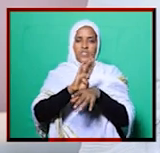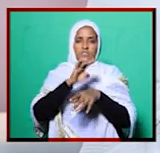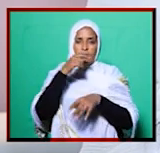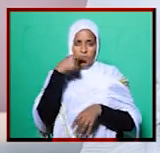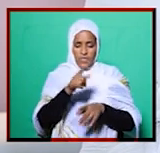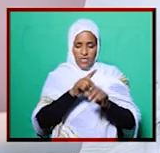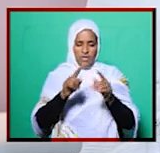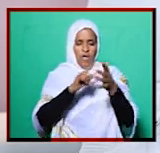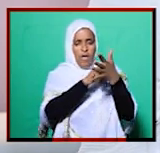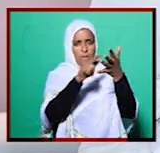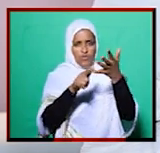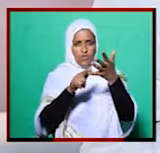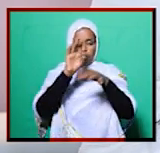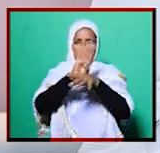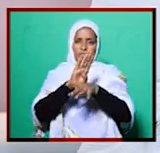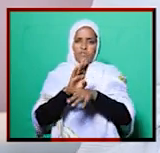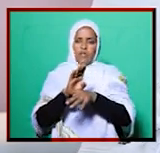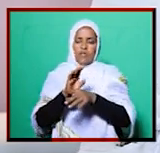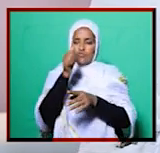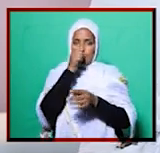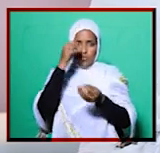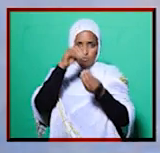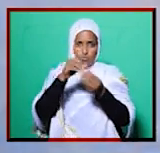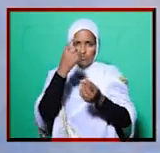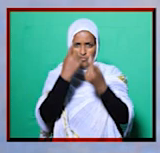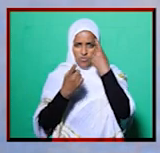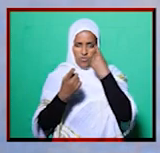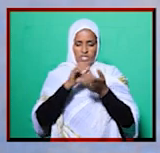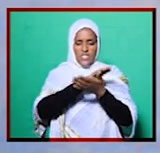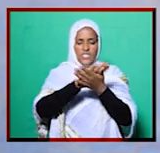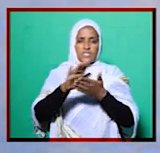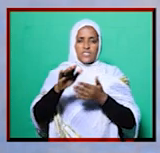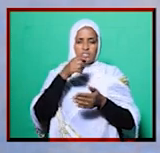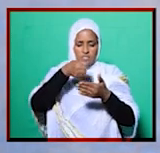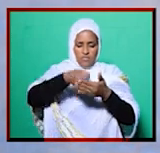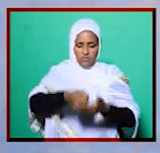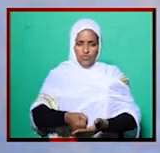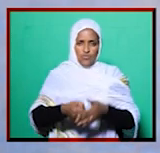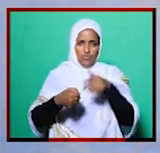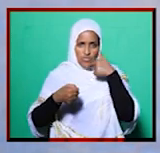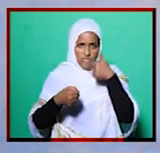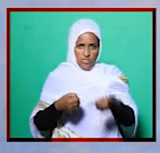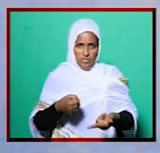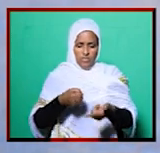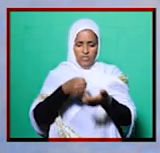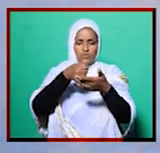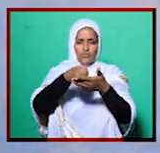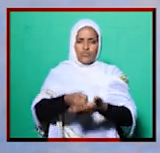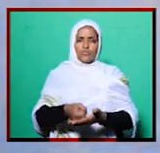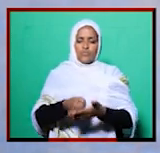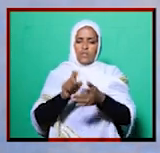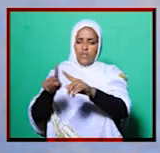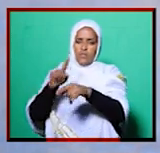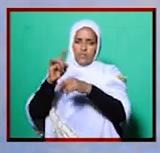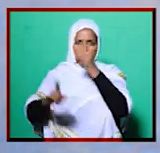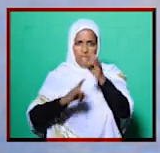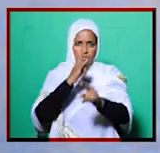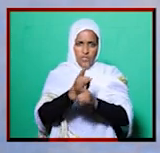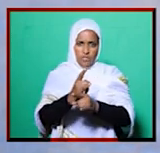ብለን ግን አምስቱ ታቤተ ክርስቲያን ይነሳሉ ኢትዮጵያን ጨምሮ ማለት ነው። ጥንት ስንል ጽኑ የሆነች በተለያየ